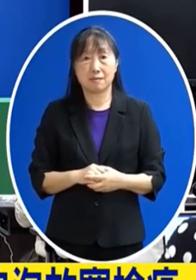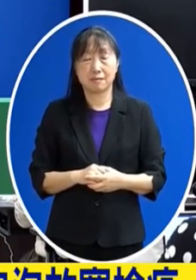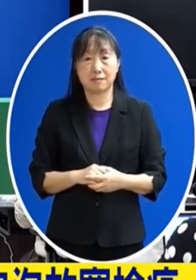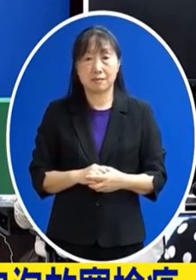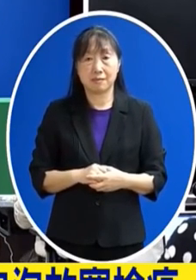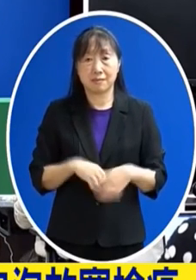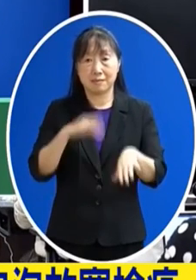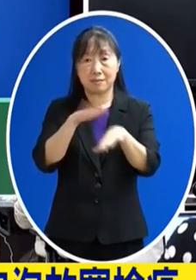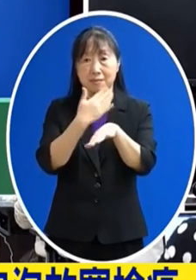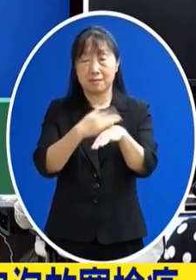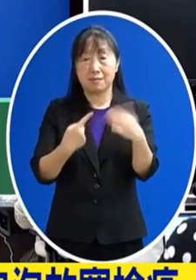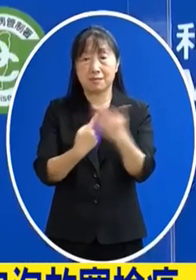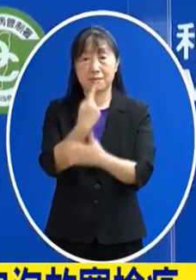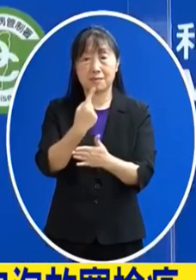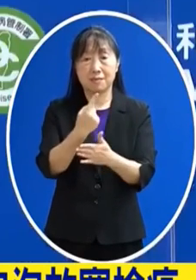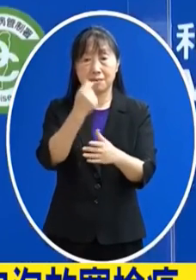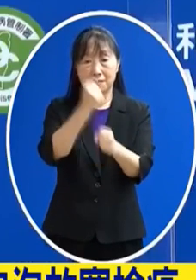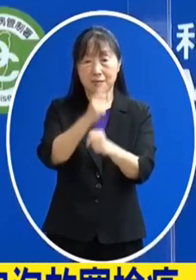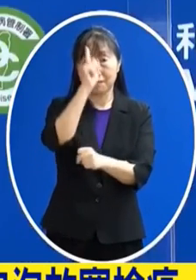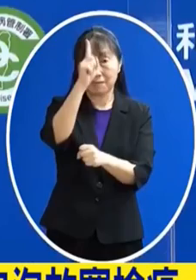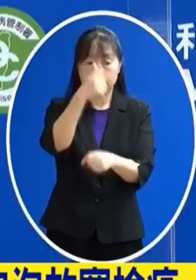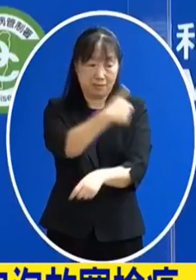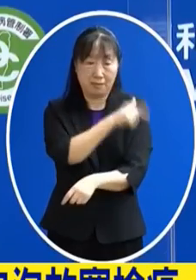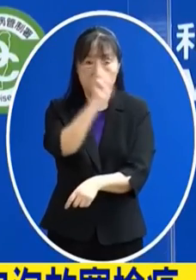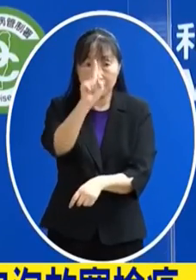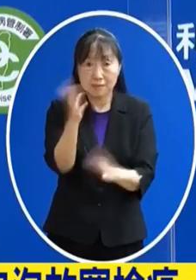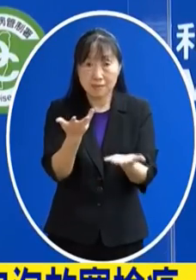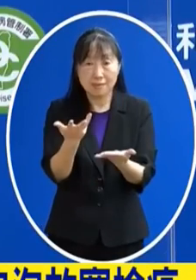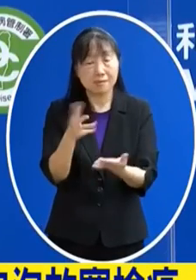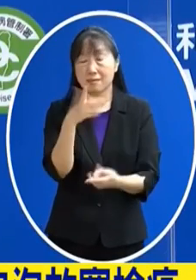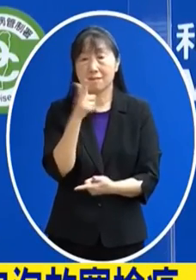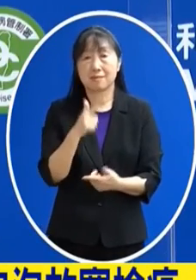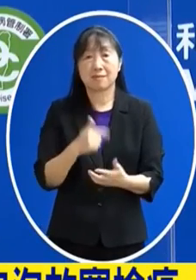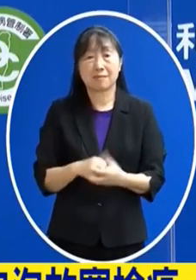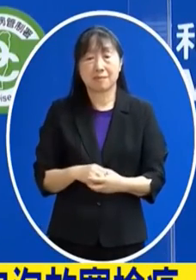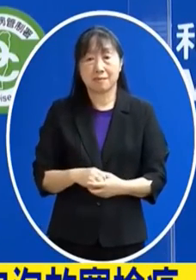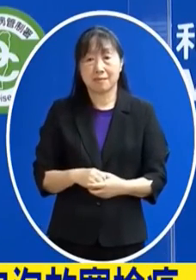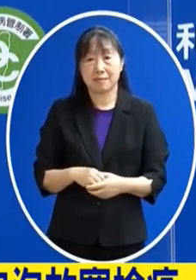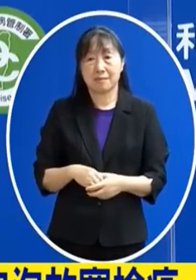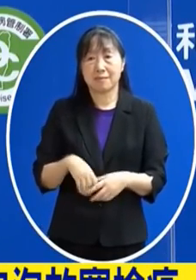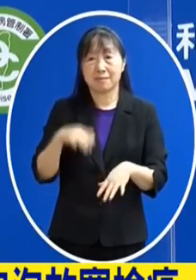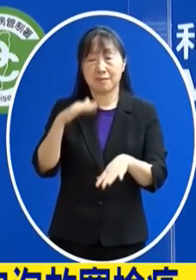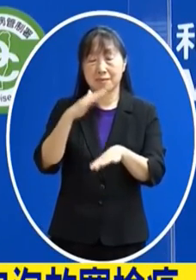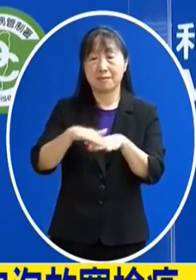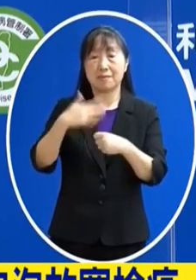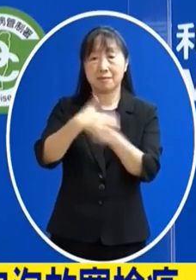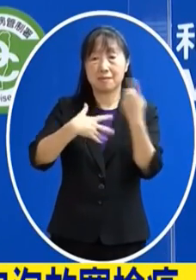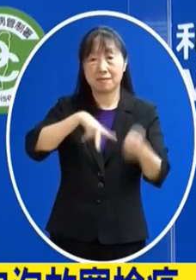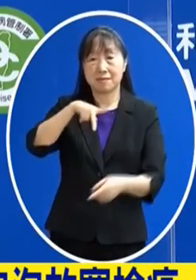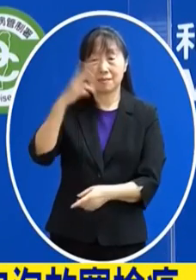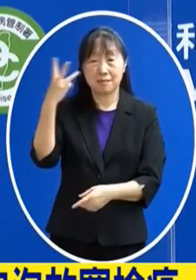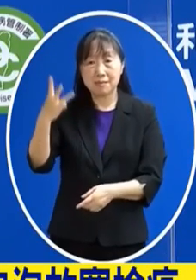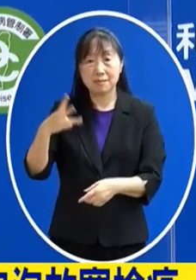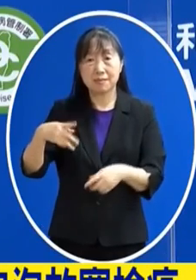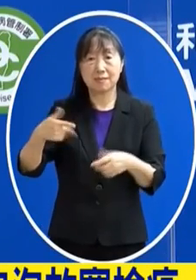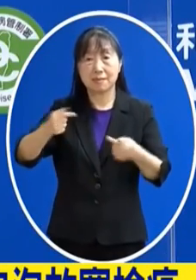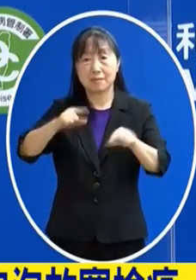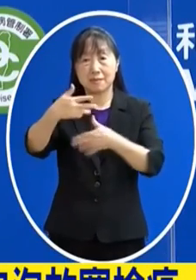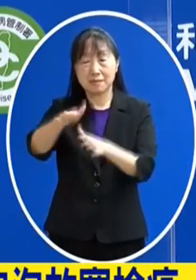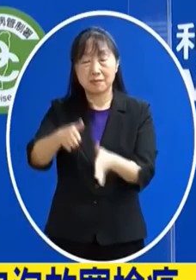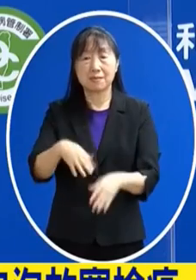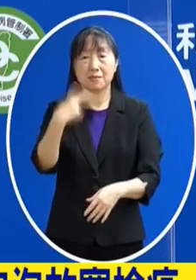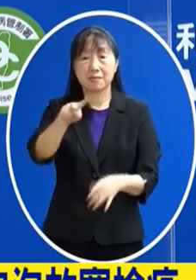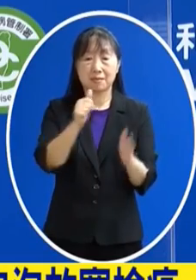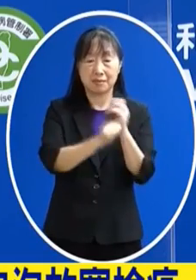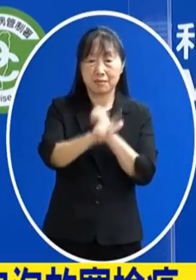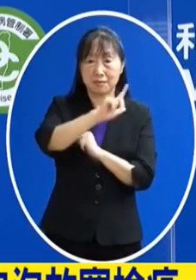嘿，他不会只有做疫苗一件事情了哈，嘿，所以我刚才讲，它会包含 P 三实验室，还有我们的